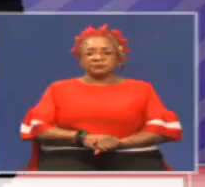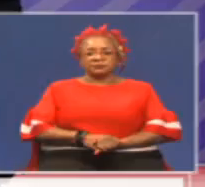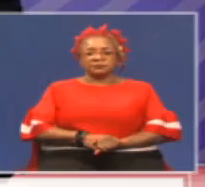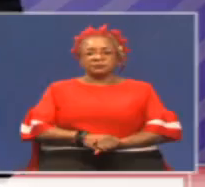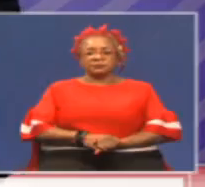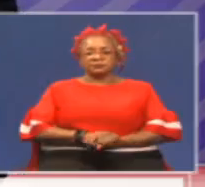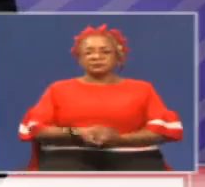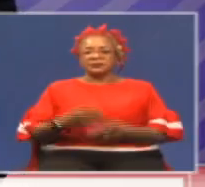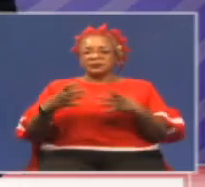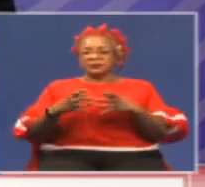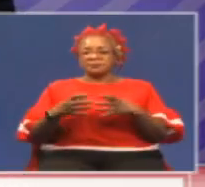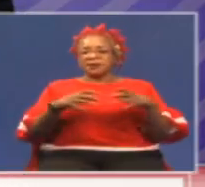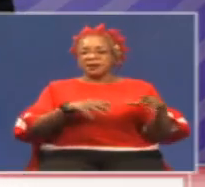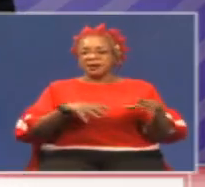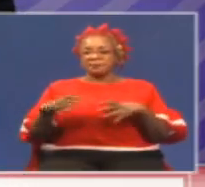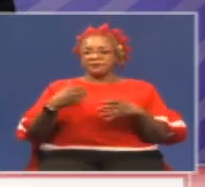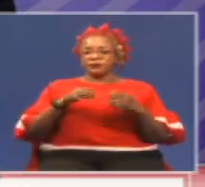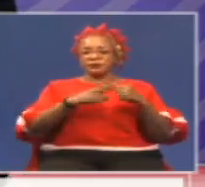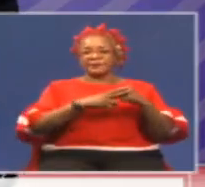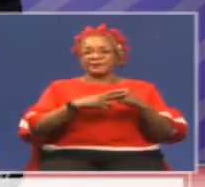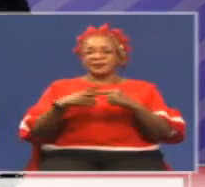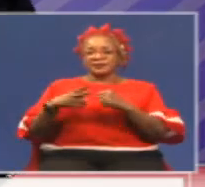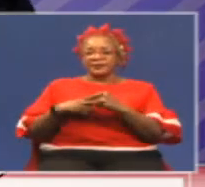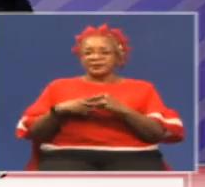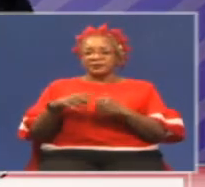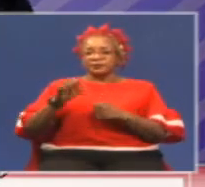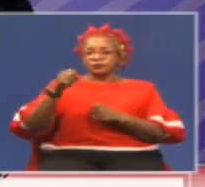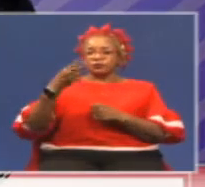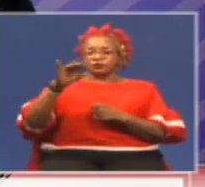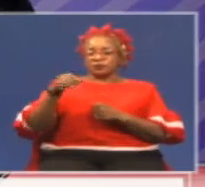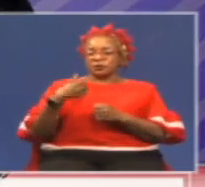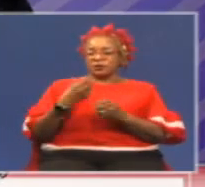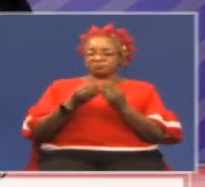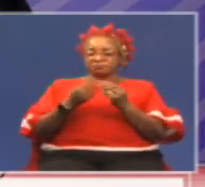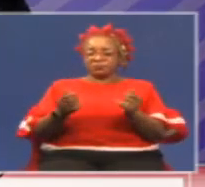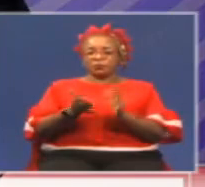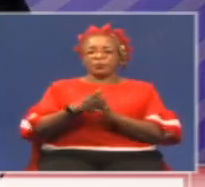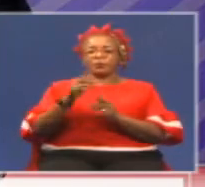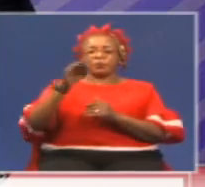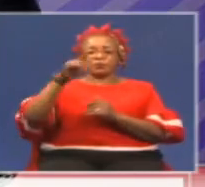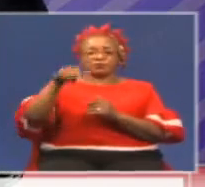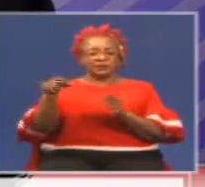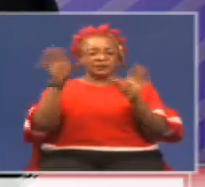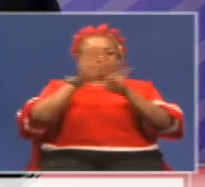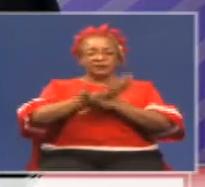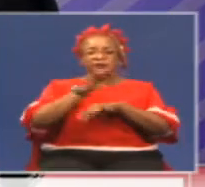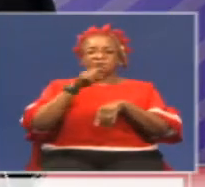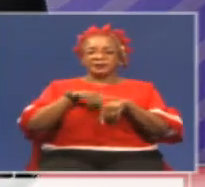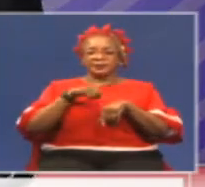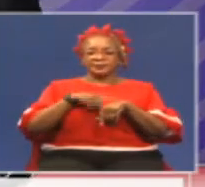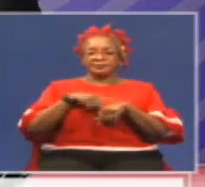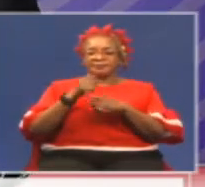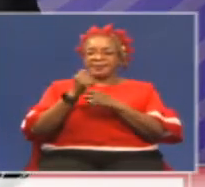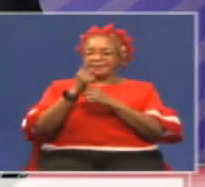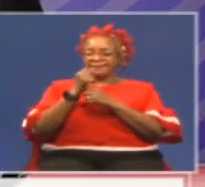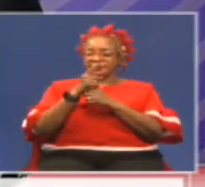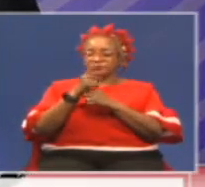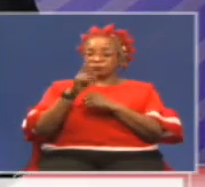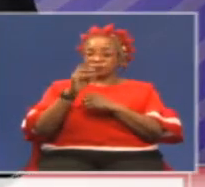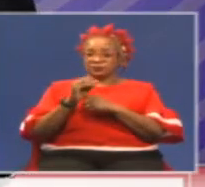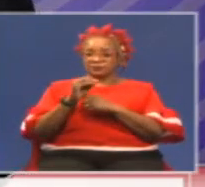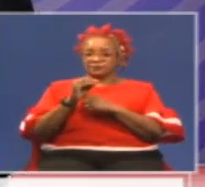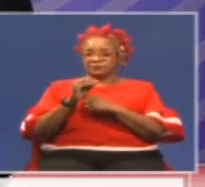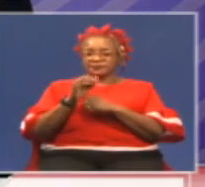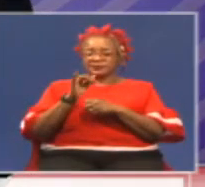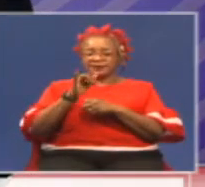Timu ya taifa ya raga ya wachezaji saba kila upande Shujaa itachuana na Uruguay hile usiku kuanzia majira ya saa 5 na dakika 20 katika